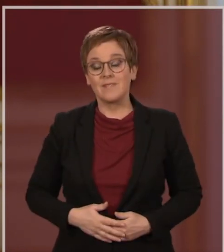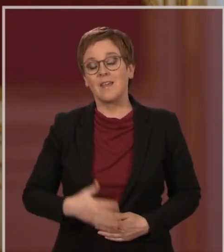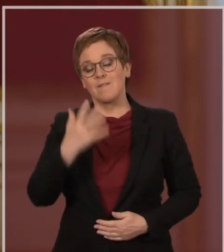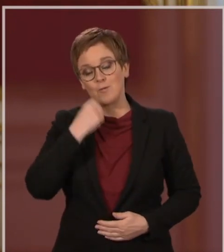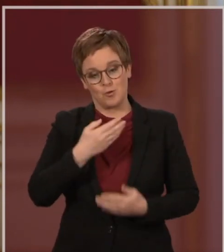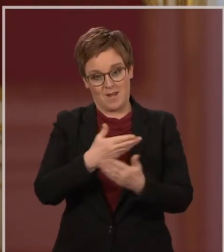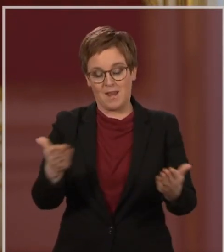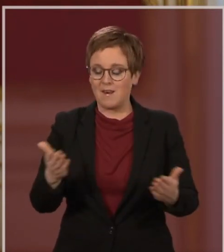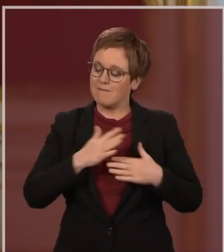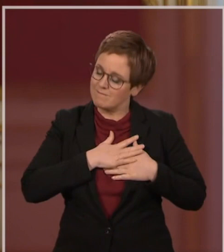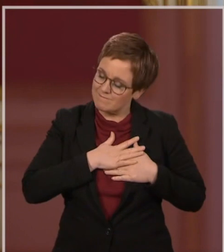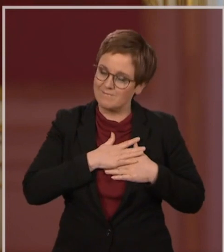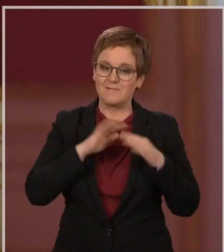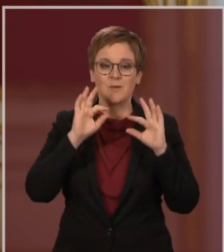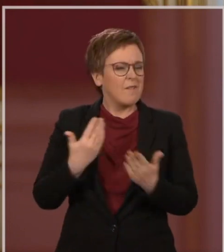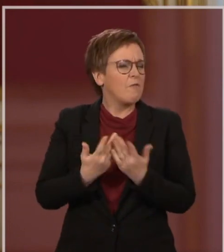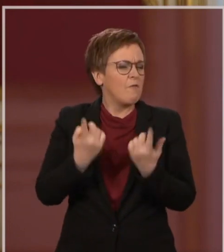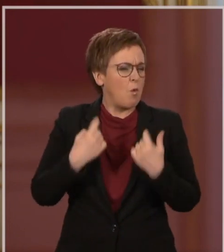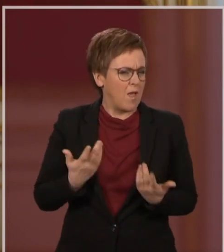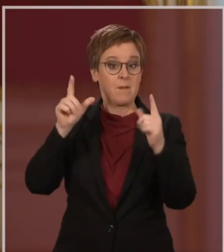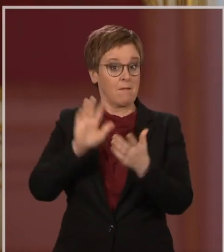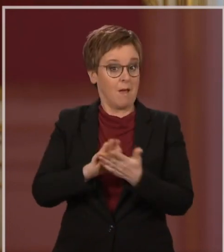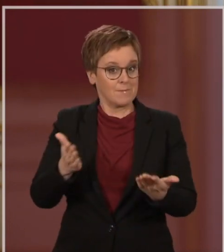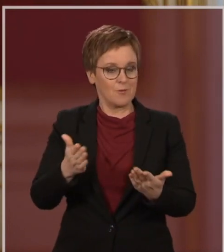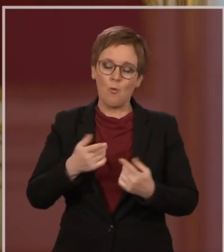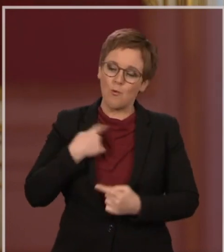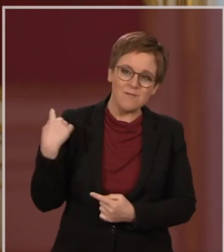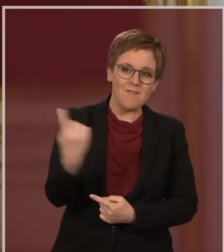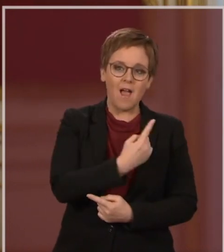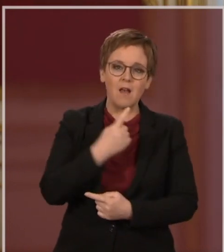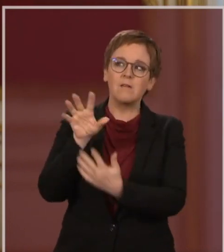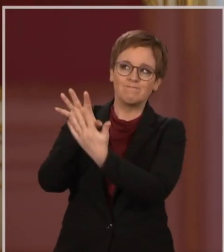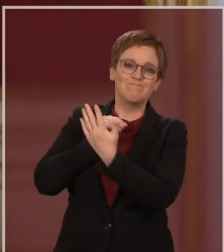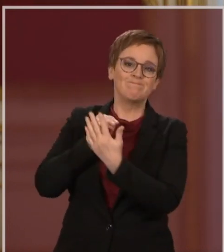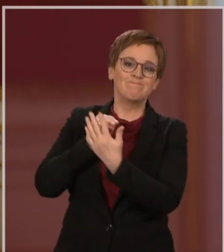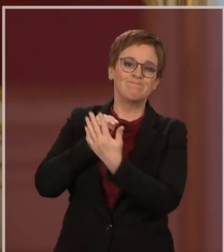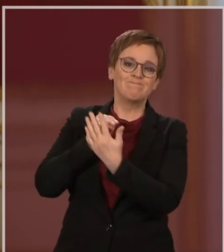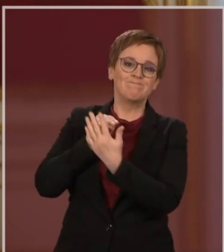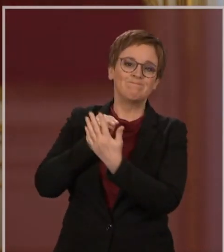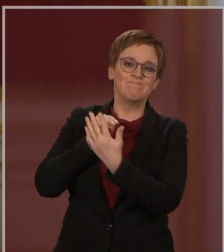Ich wünsche Ihnen von ganzem Herzen Angriffskrieg, und das sollten wir alle tun.